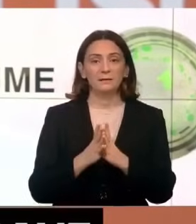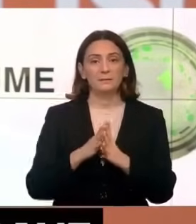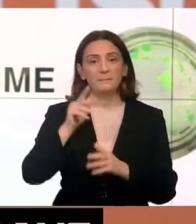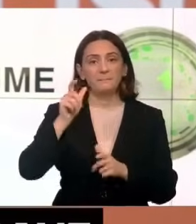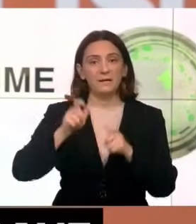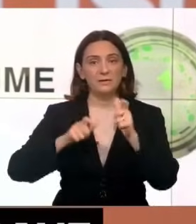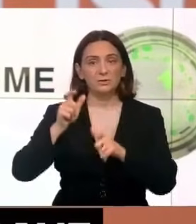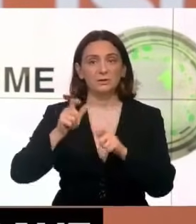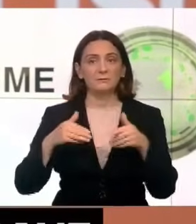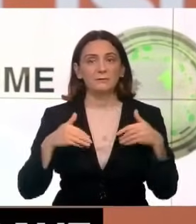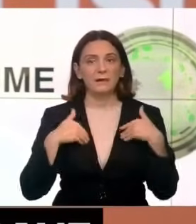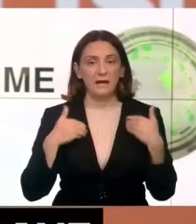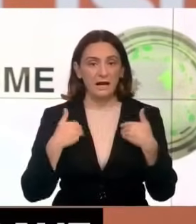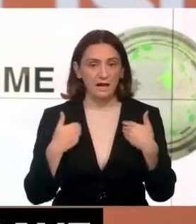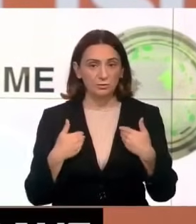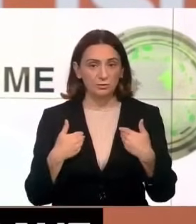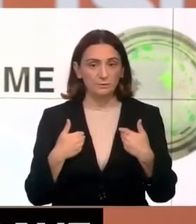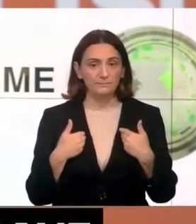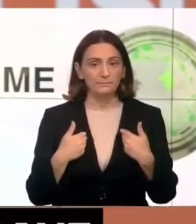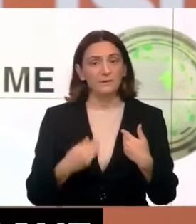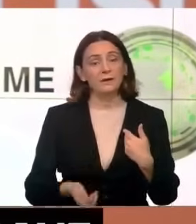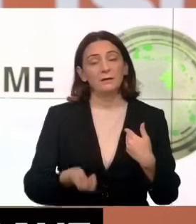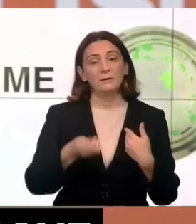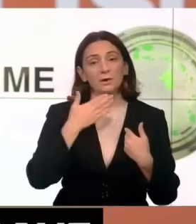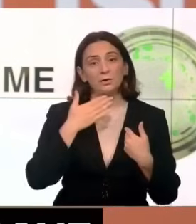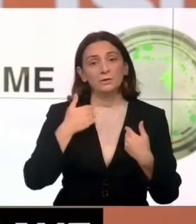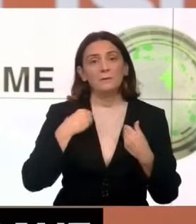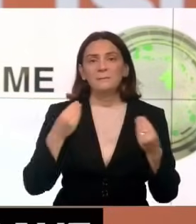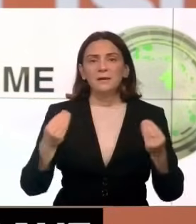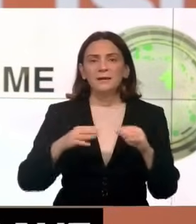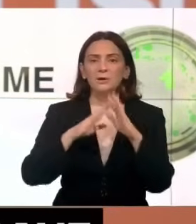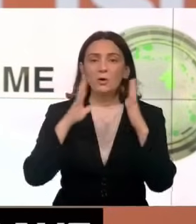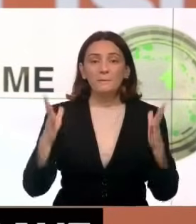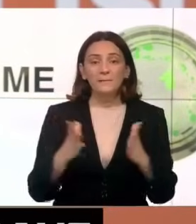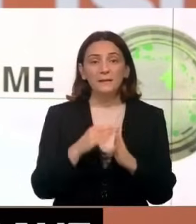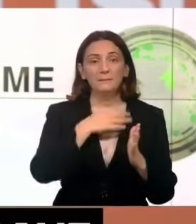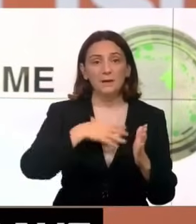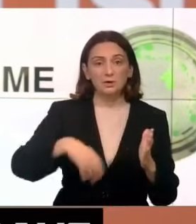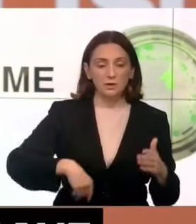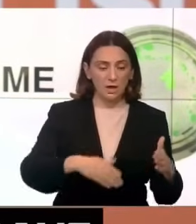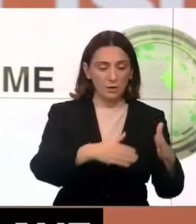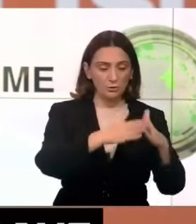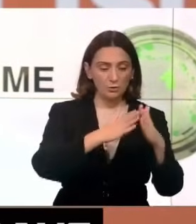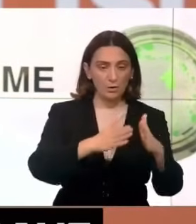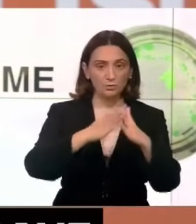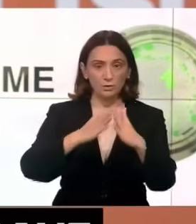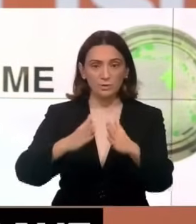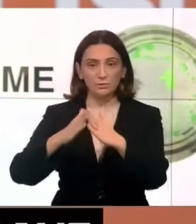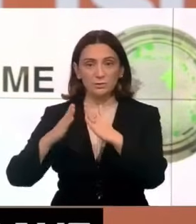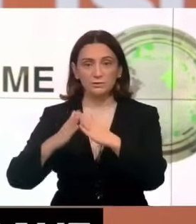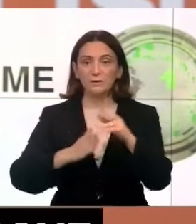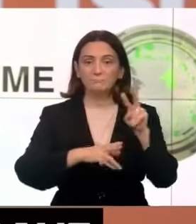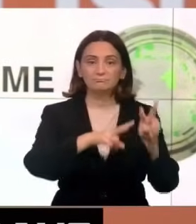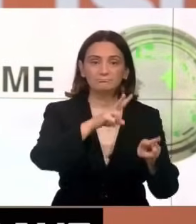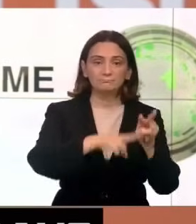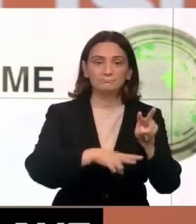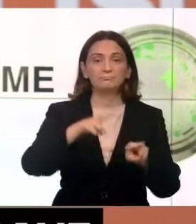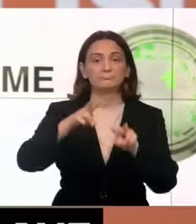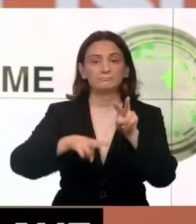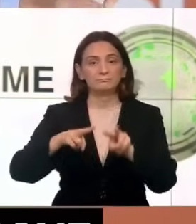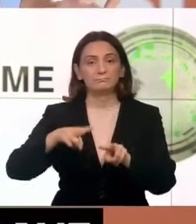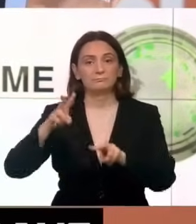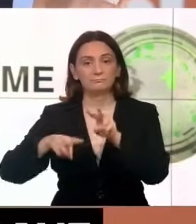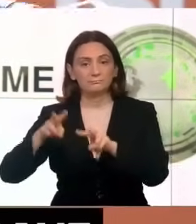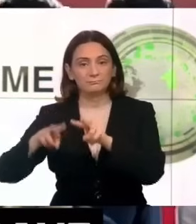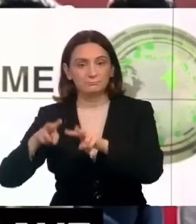institucionet tona për transparencën, për përgjegjshmërinë dhe për eficiencën është për të theksuar pikërisht këtë. Jemi që ti shërbejmë gjithë, jo që